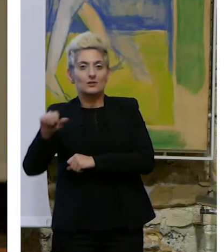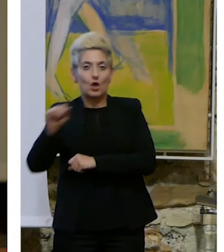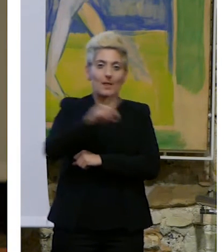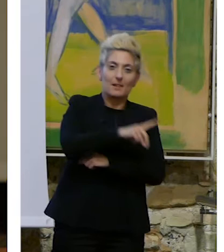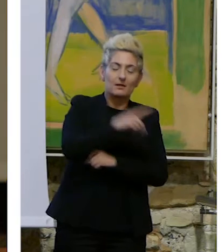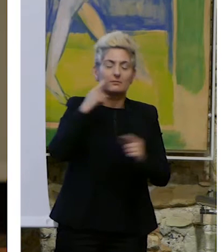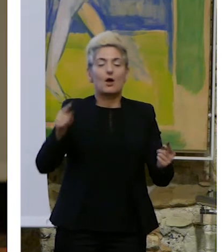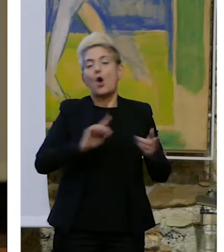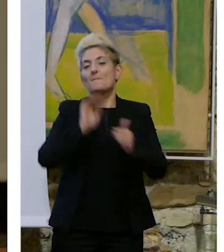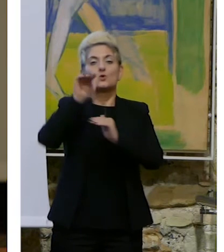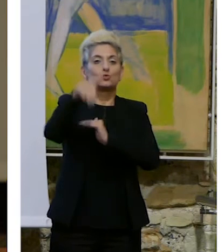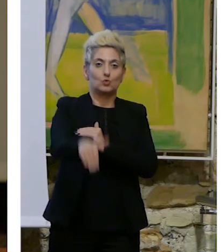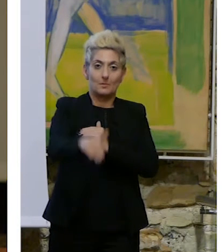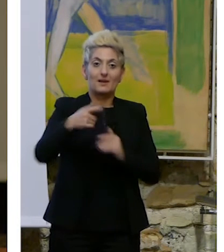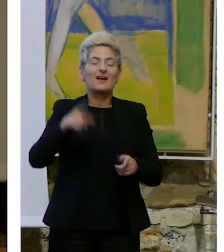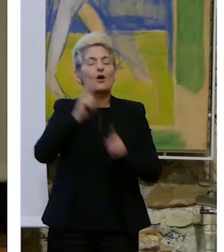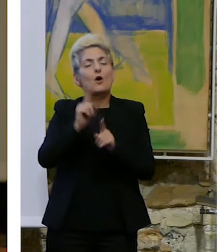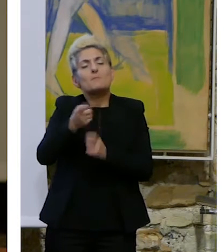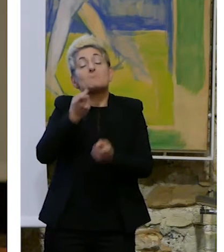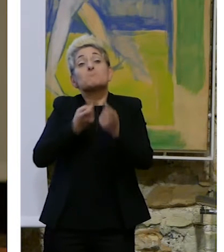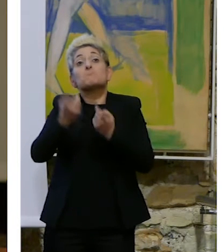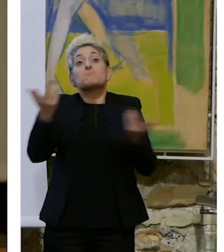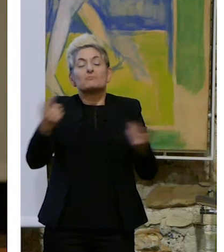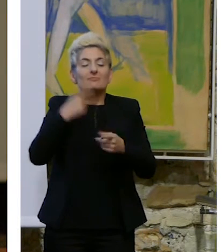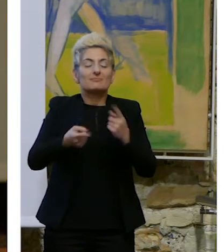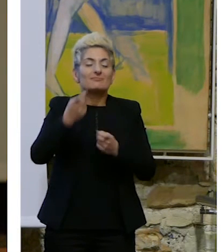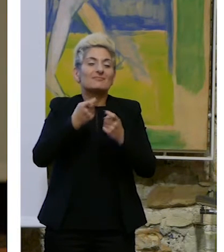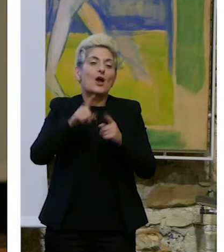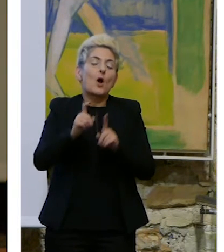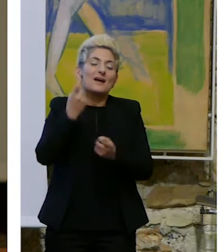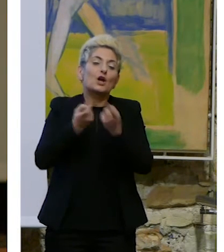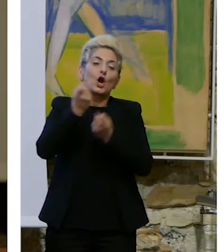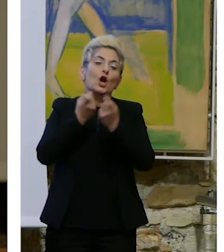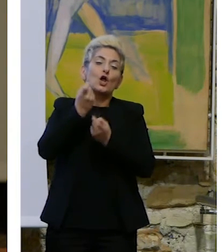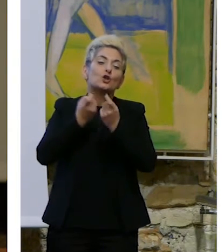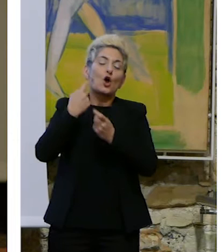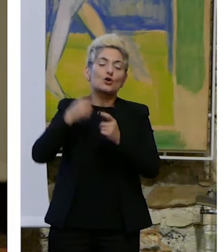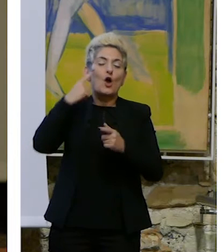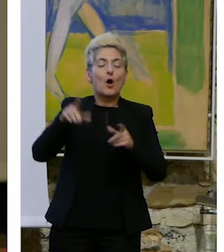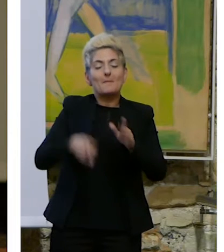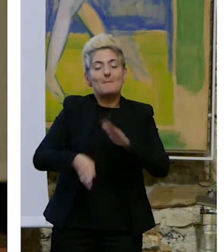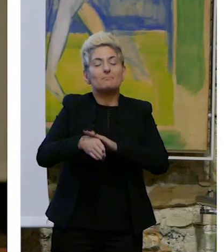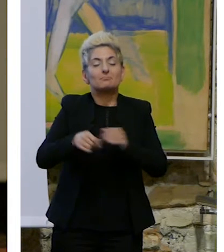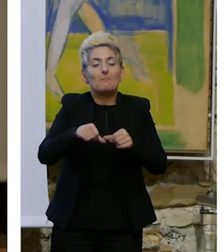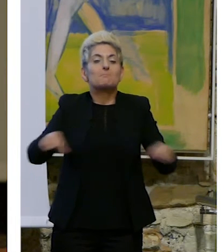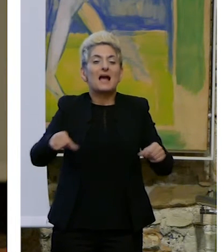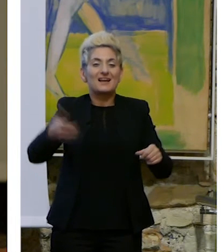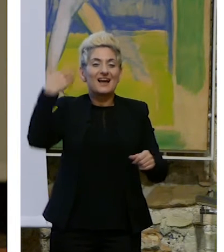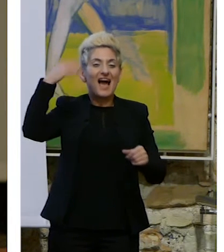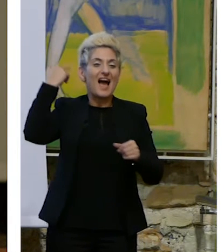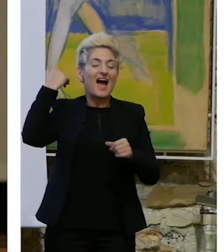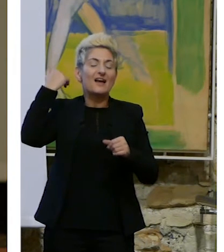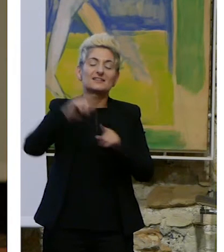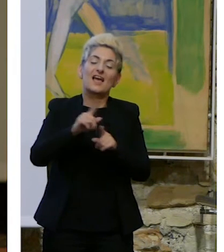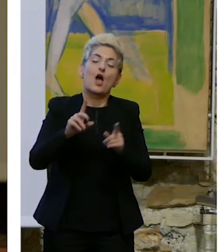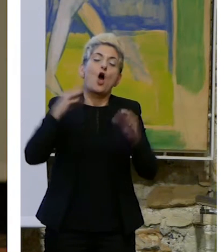ritornati a una fase originaria, Pitagora è lì che sorride, dice li ho fregati, sono tornato dopo 27